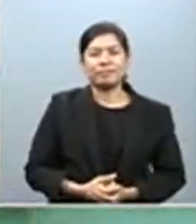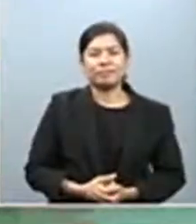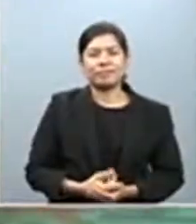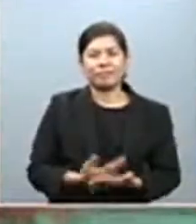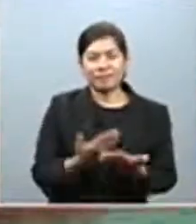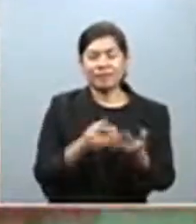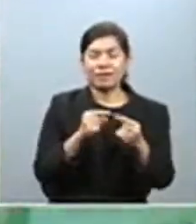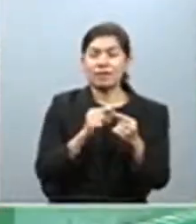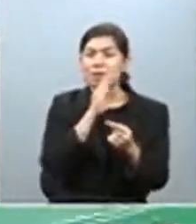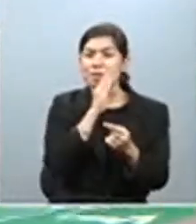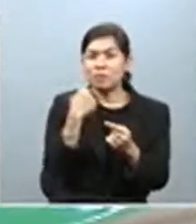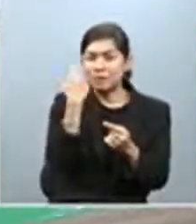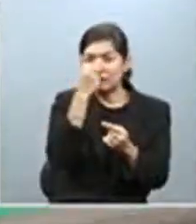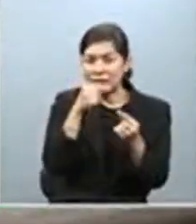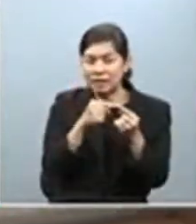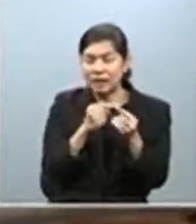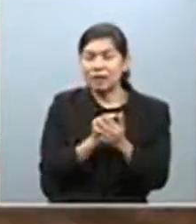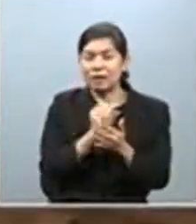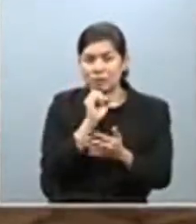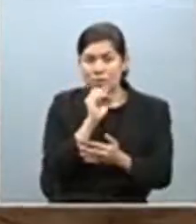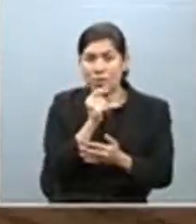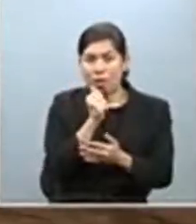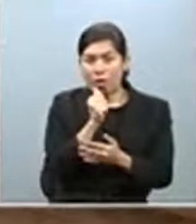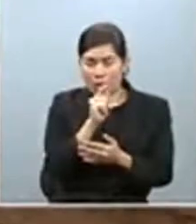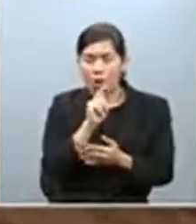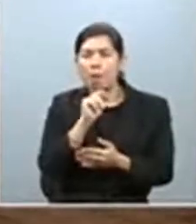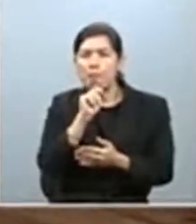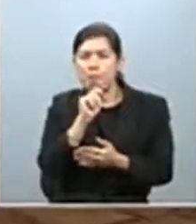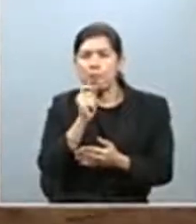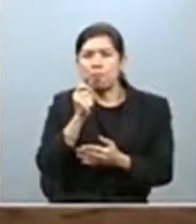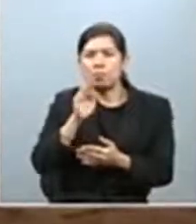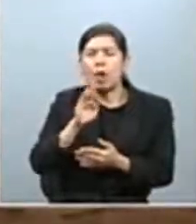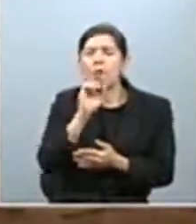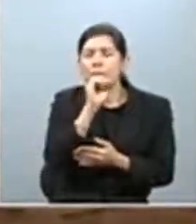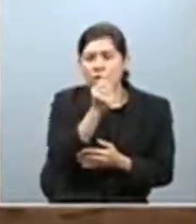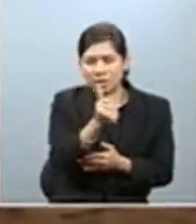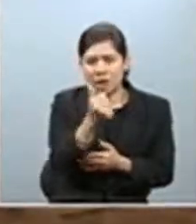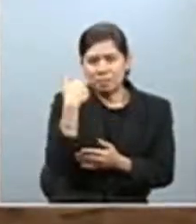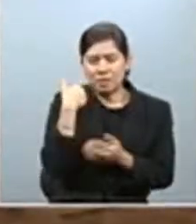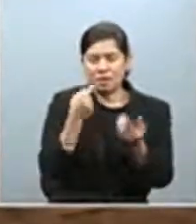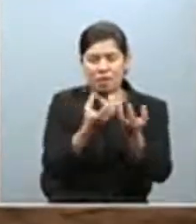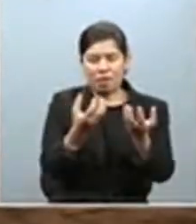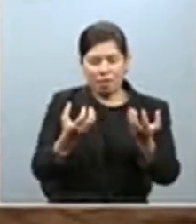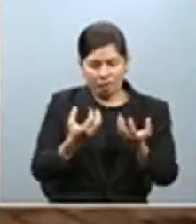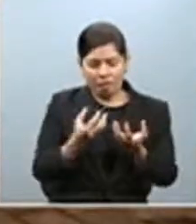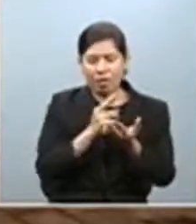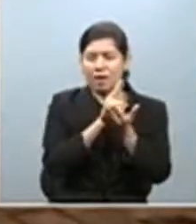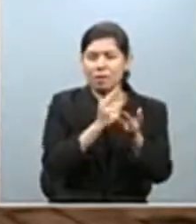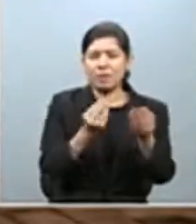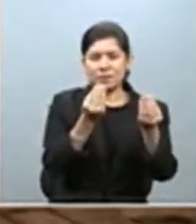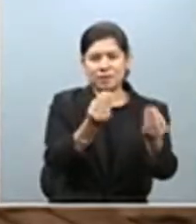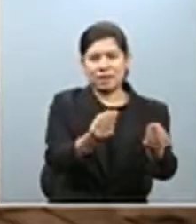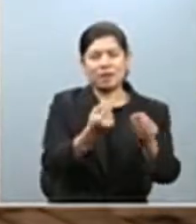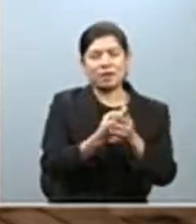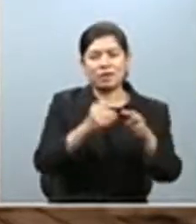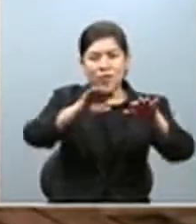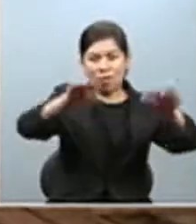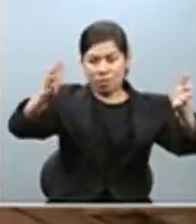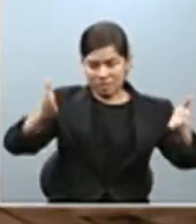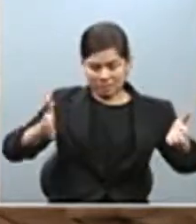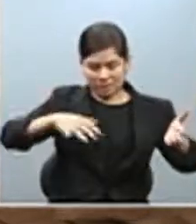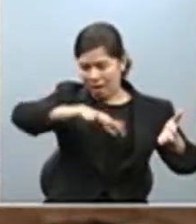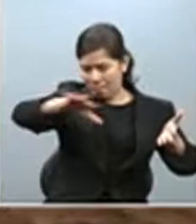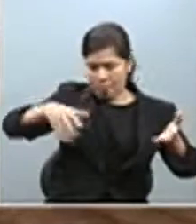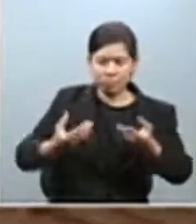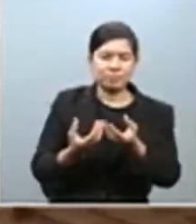อบแล้วก็มาลุ้นไปนะคะรางวัลของดีๆจากทิวลิปเคลือเฮอริเทจและบงกตกันไปเลยบนโต๊ะทั้งหมดของเรา